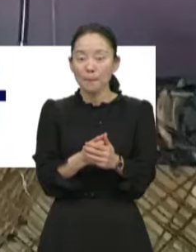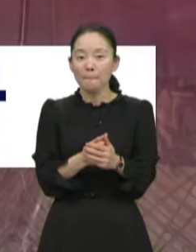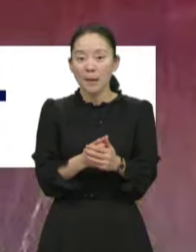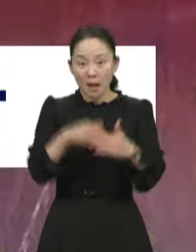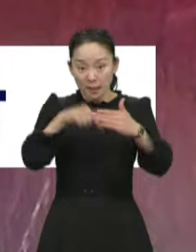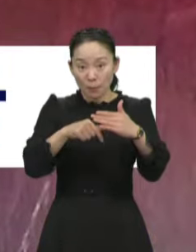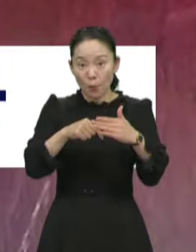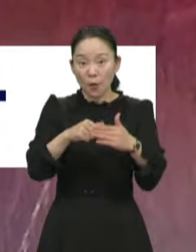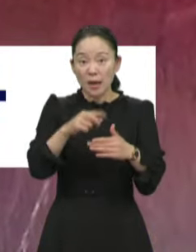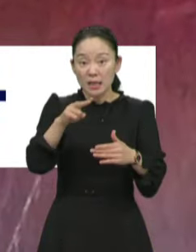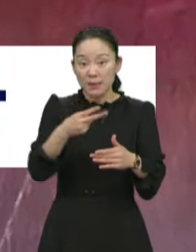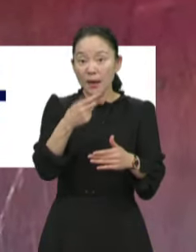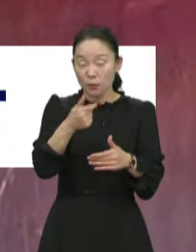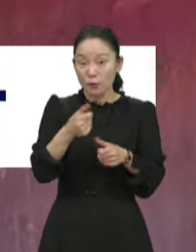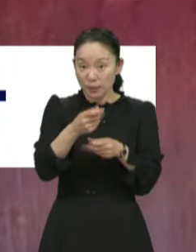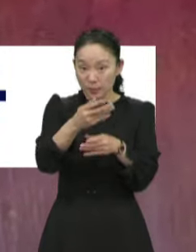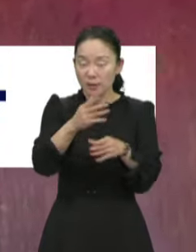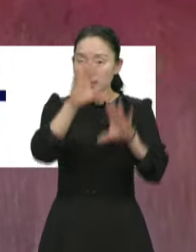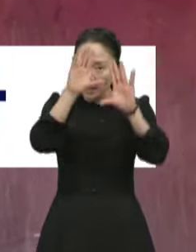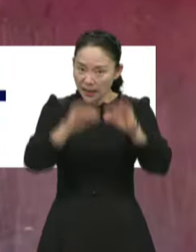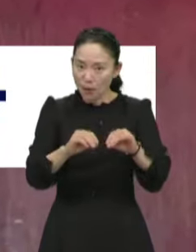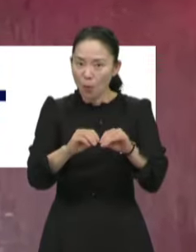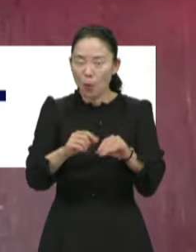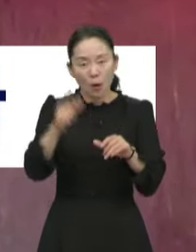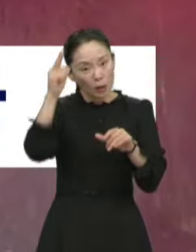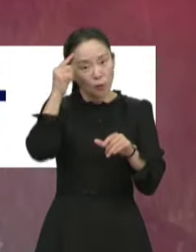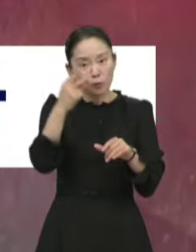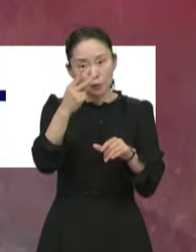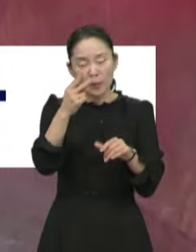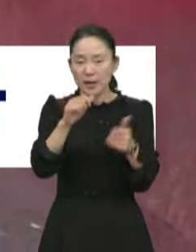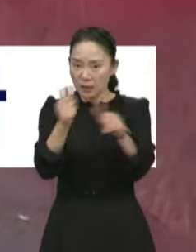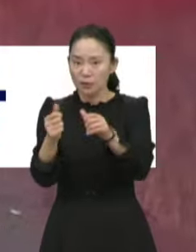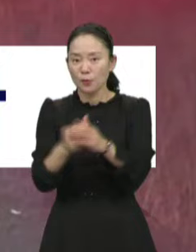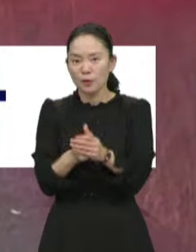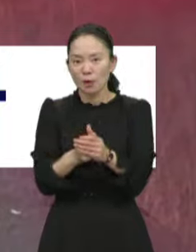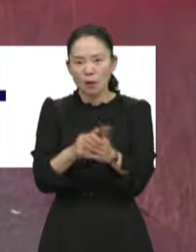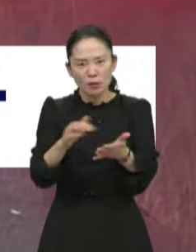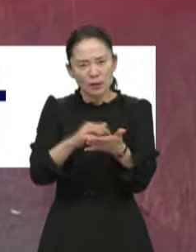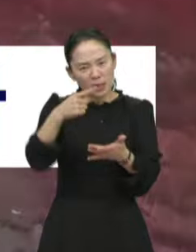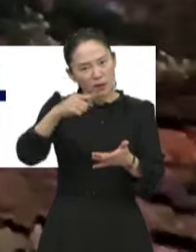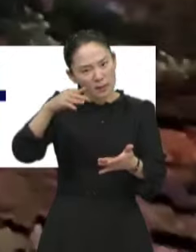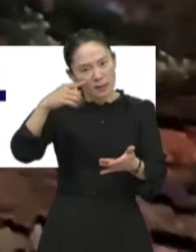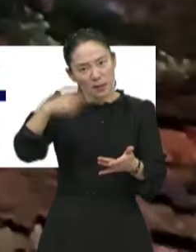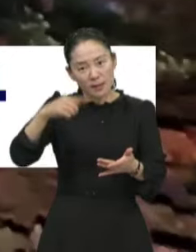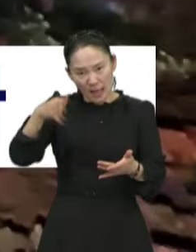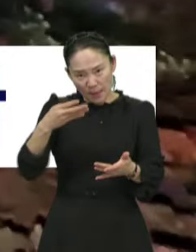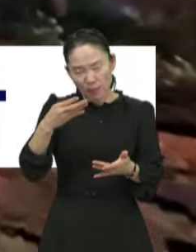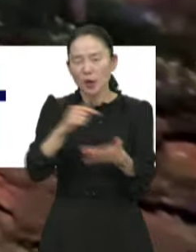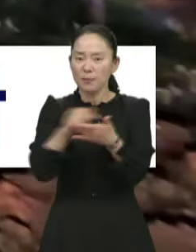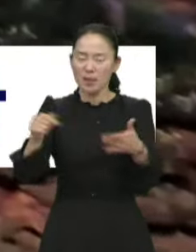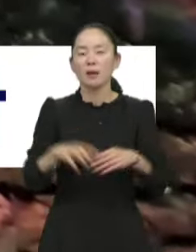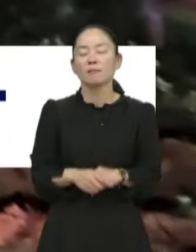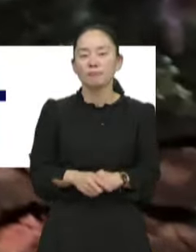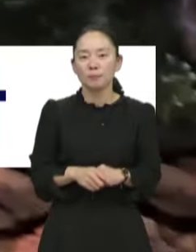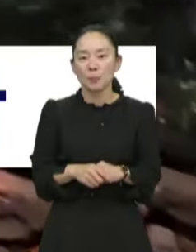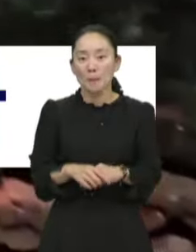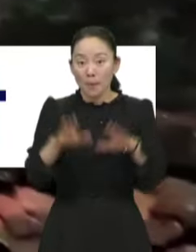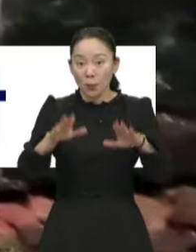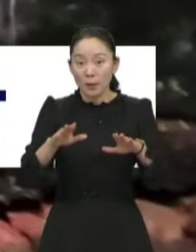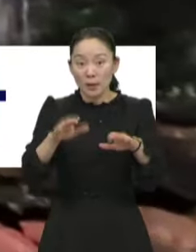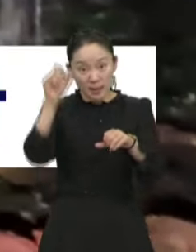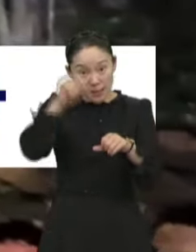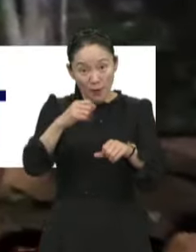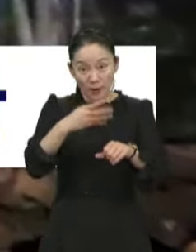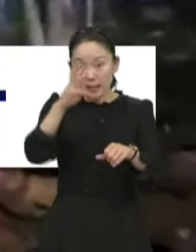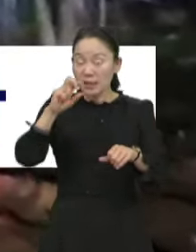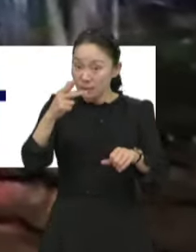내부 206제곱미터가 타고 소 두 마리가 폐사해 소방서추산 1,400만 원의 재산 피해가 났습니다. 또 오늘 새벽